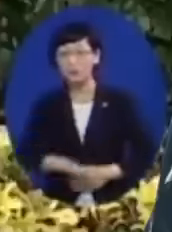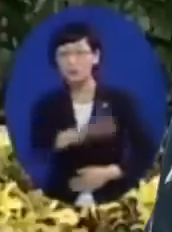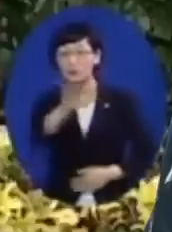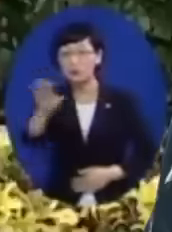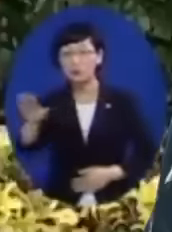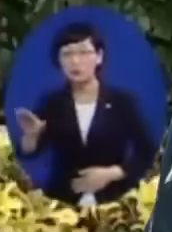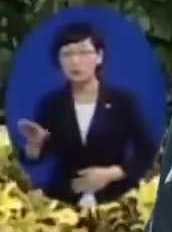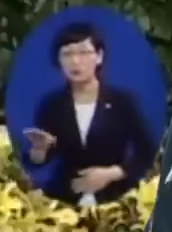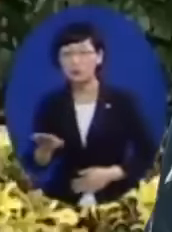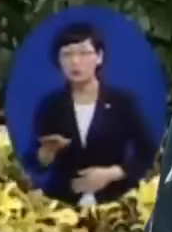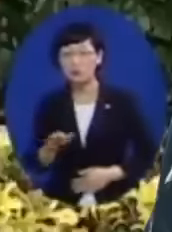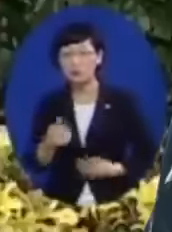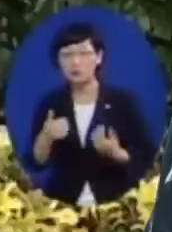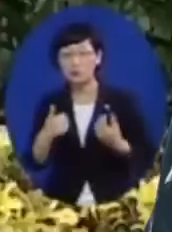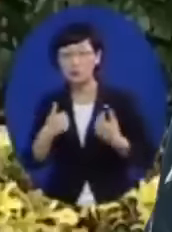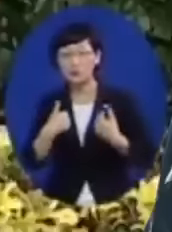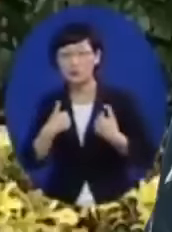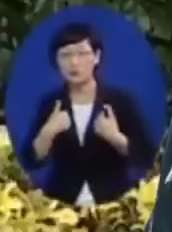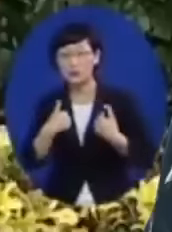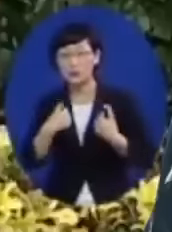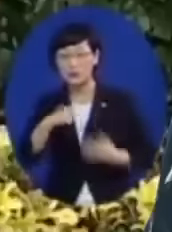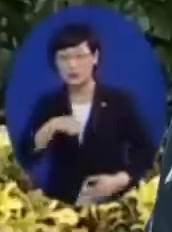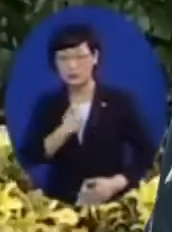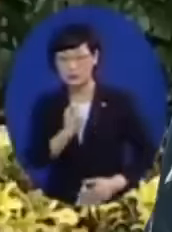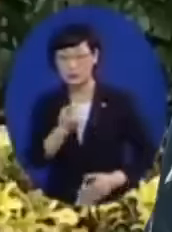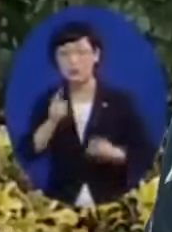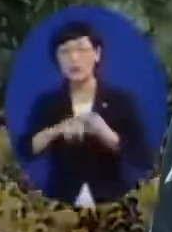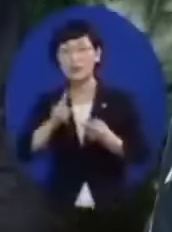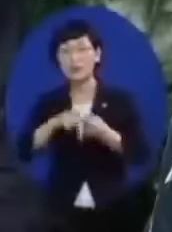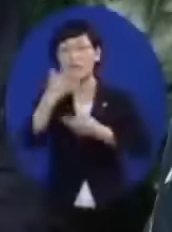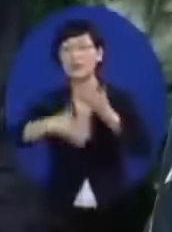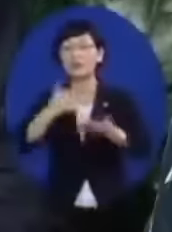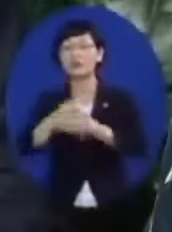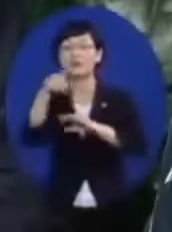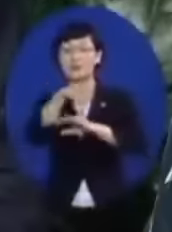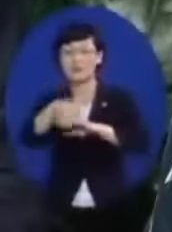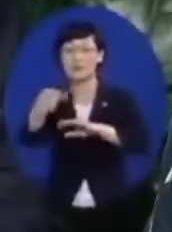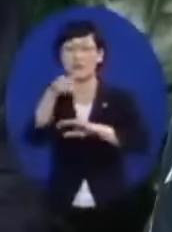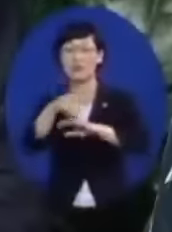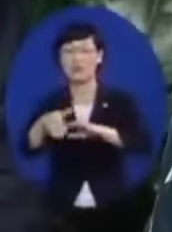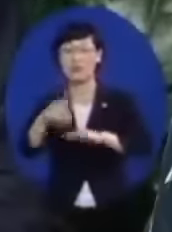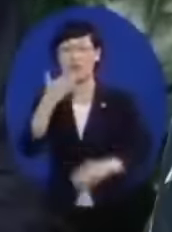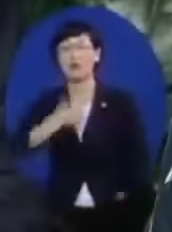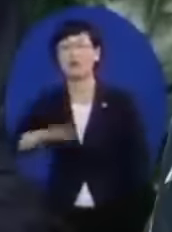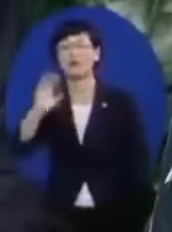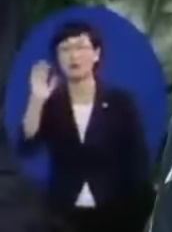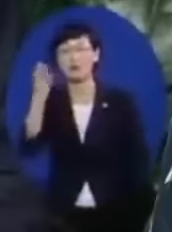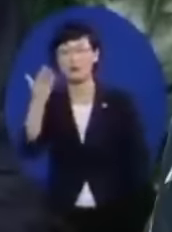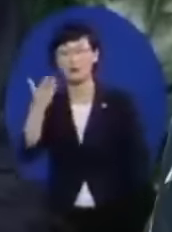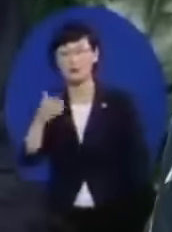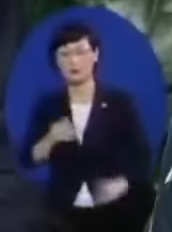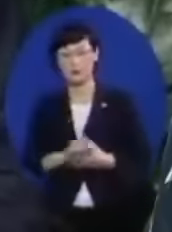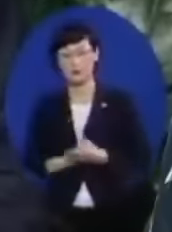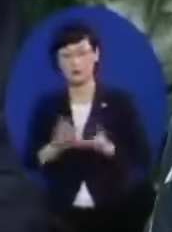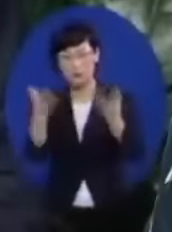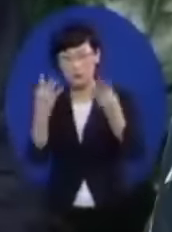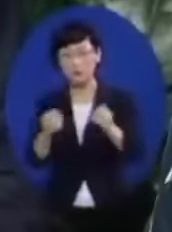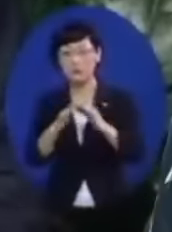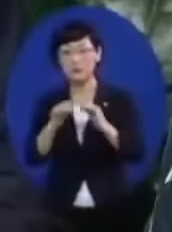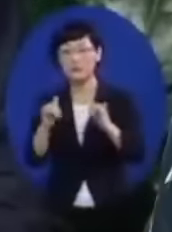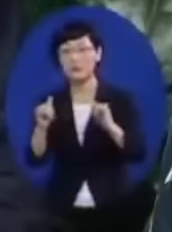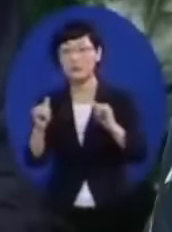우리는 우리에 대한 하나님의 계획을 알아야 합니다. 많은